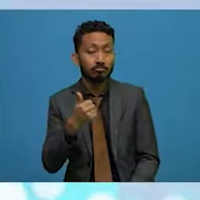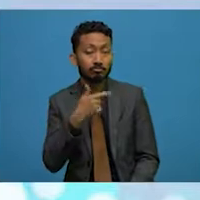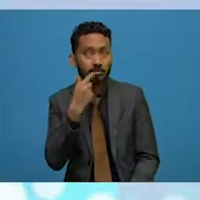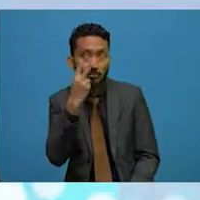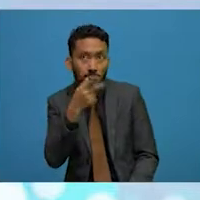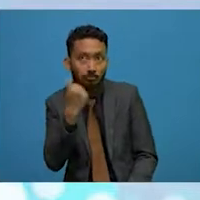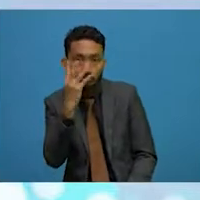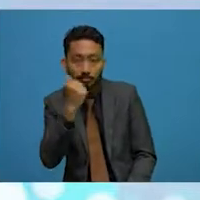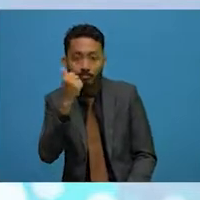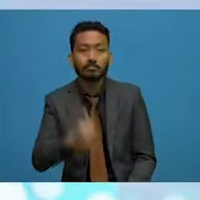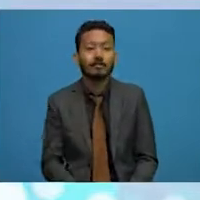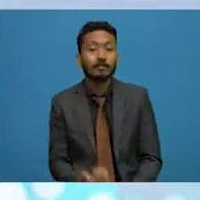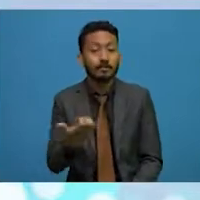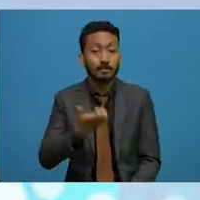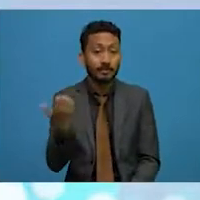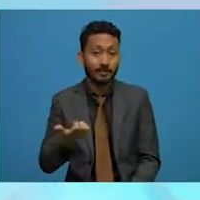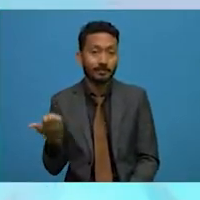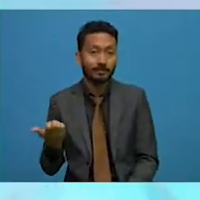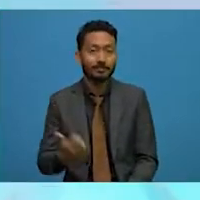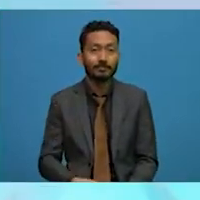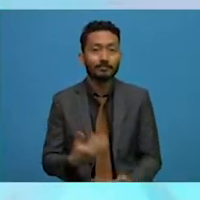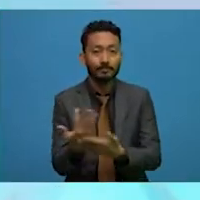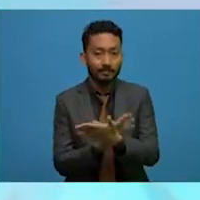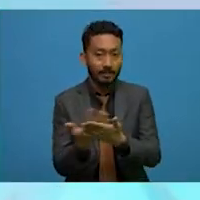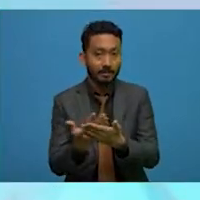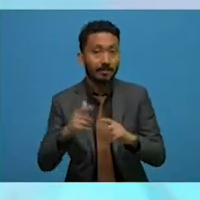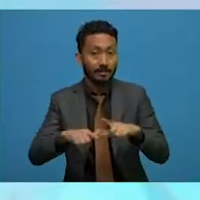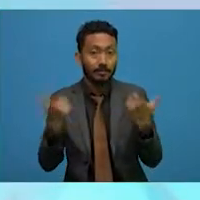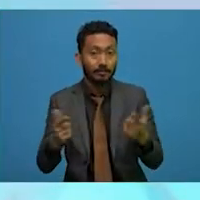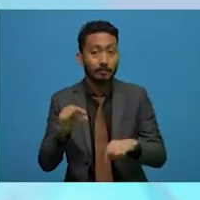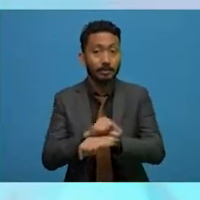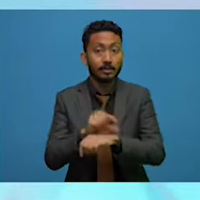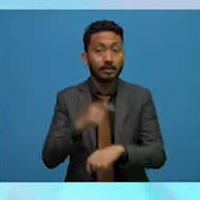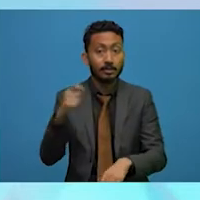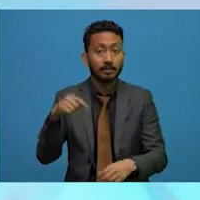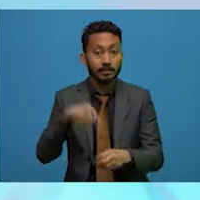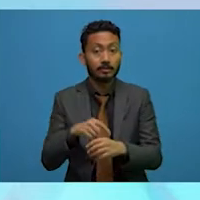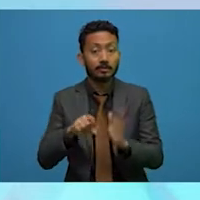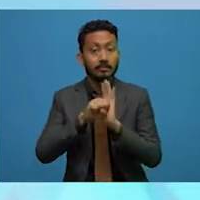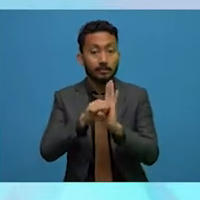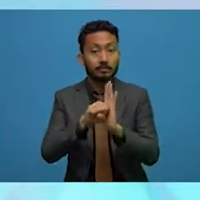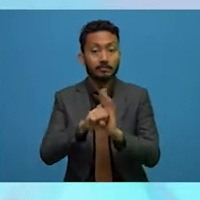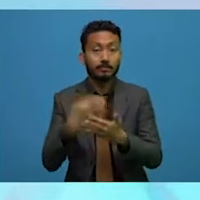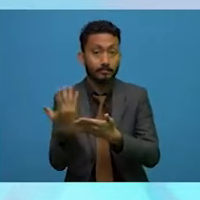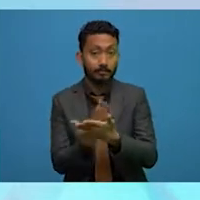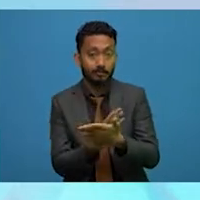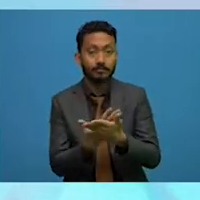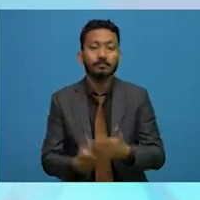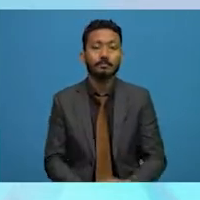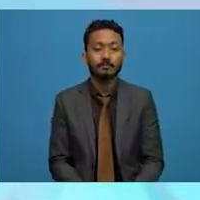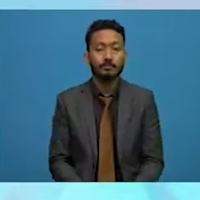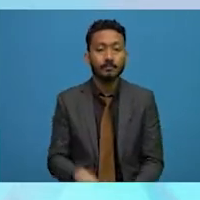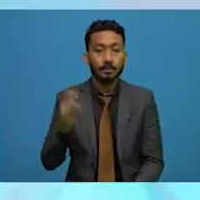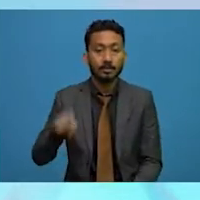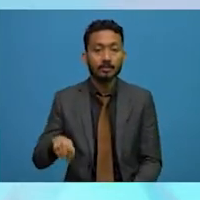dengan elemen-elemen multimedia yang lain. Penggunaan teks dalam persembahan multimedia interaktif juga